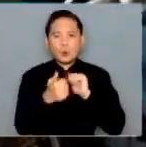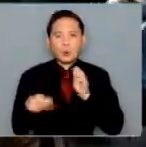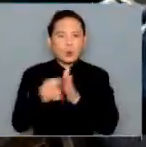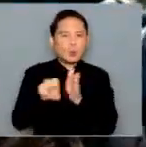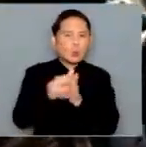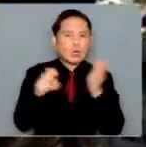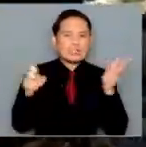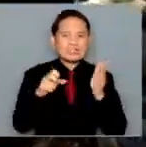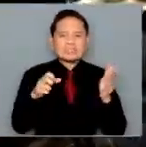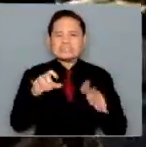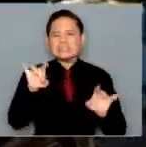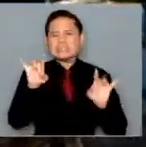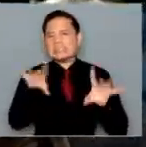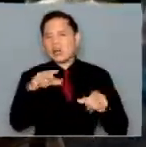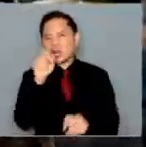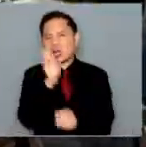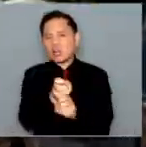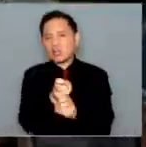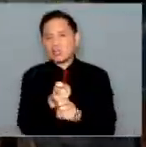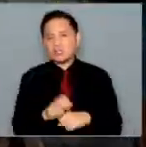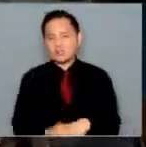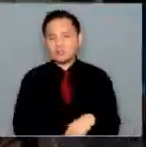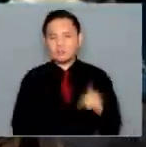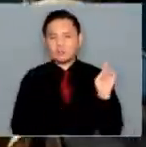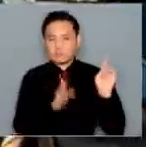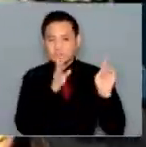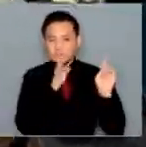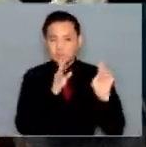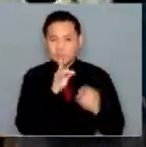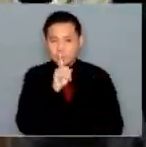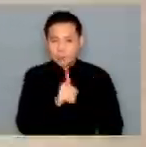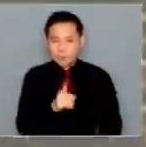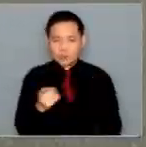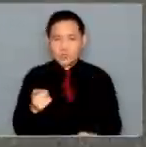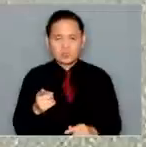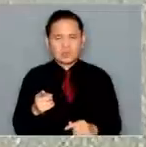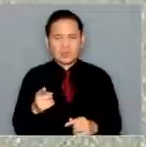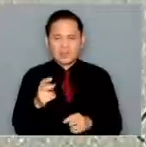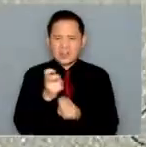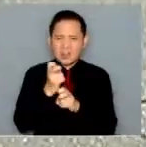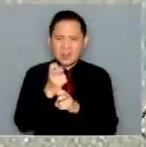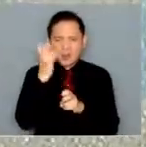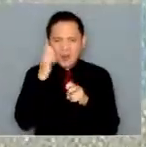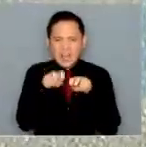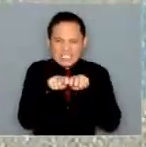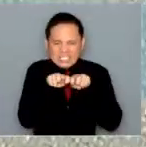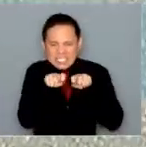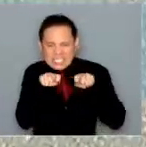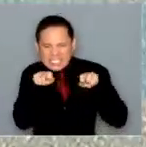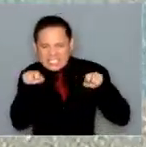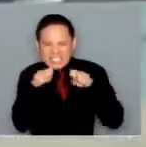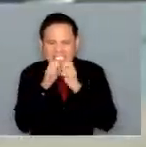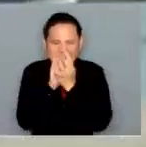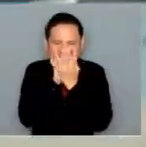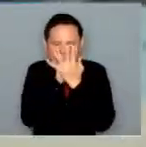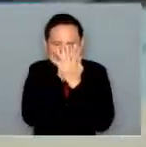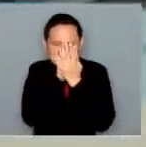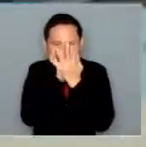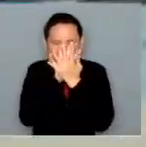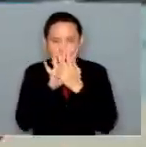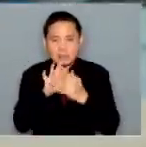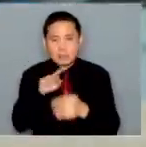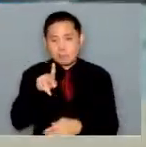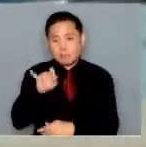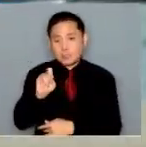pong sinasakyan is jeep. Mahirap po sa akin kasi puro basiksikan. Humingi naman ng paumanhin ang Piston sa mga